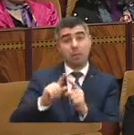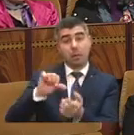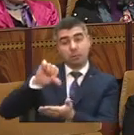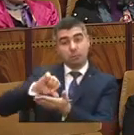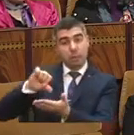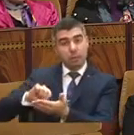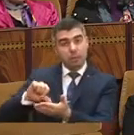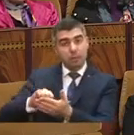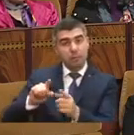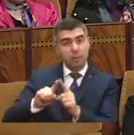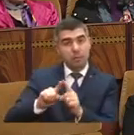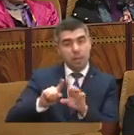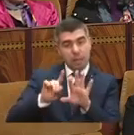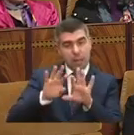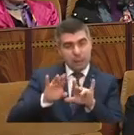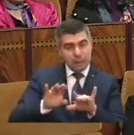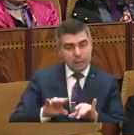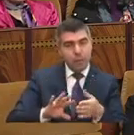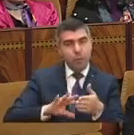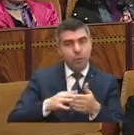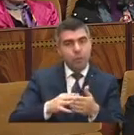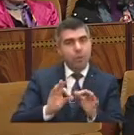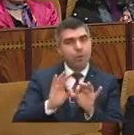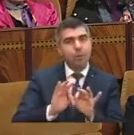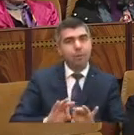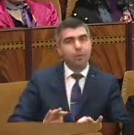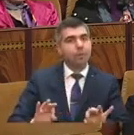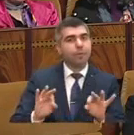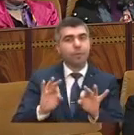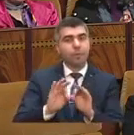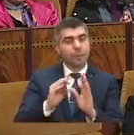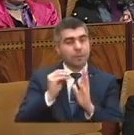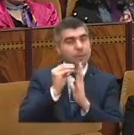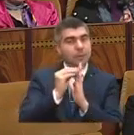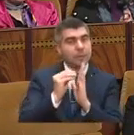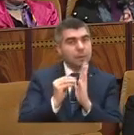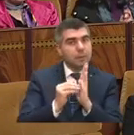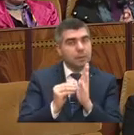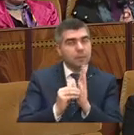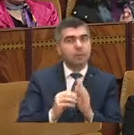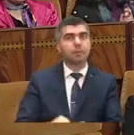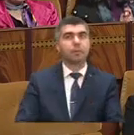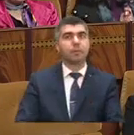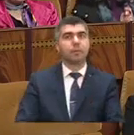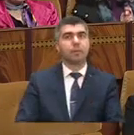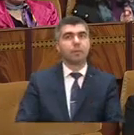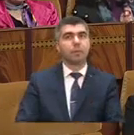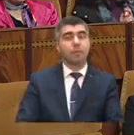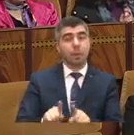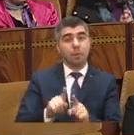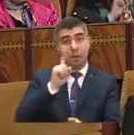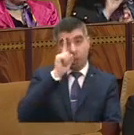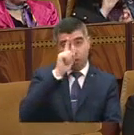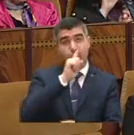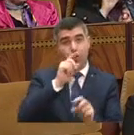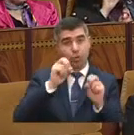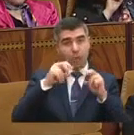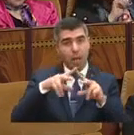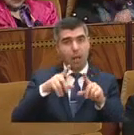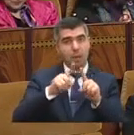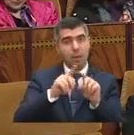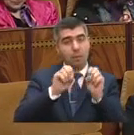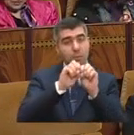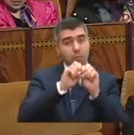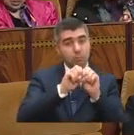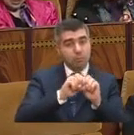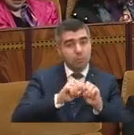على مراكز التسجيل كذلك، وهذا ما جاء في تدخلكم. لذلك نتمنى أن تعم